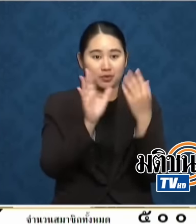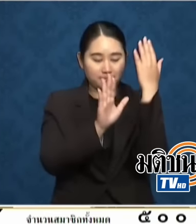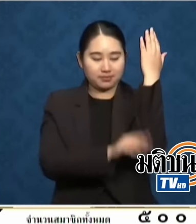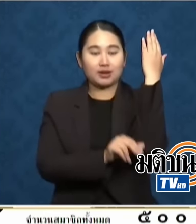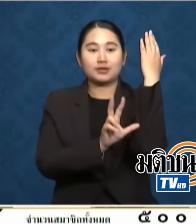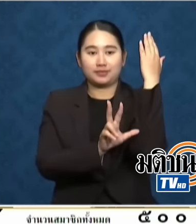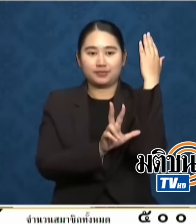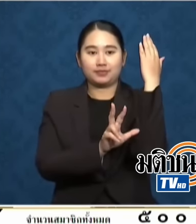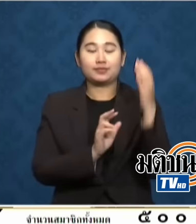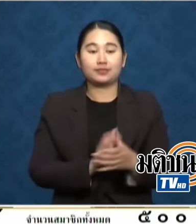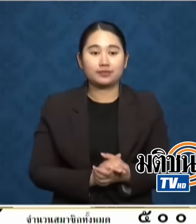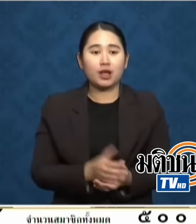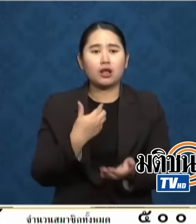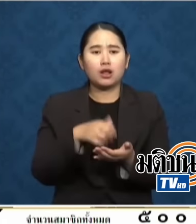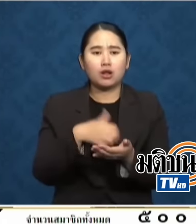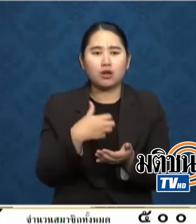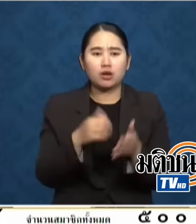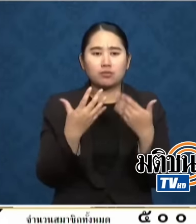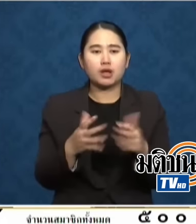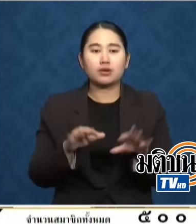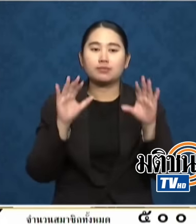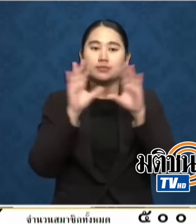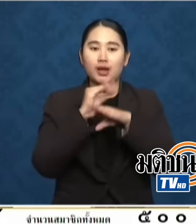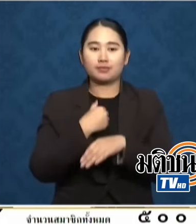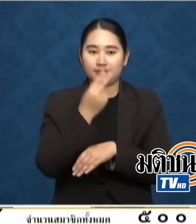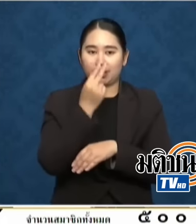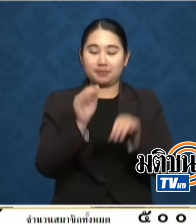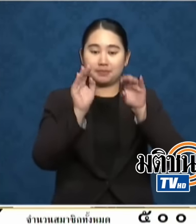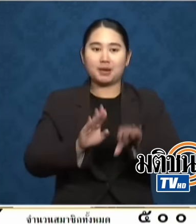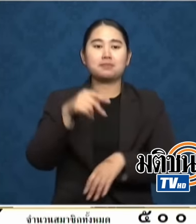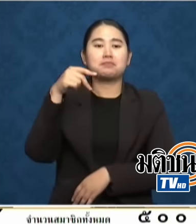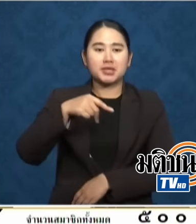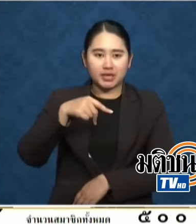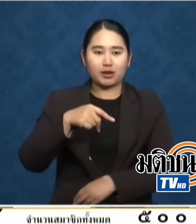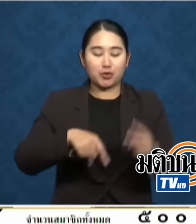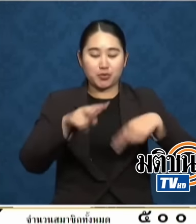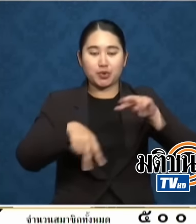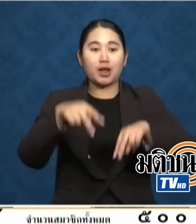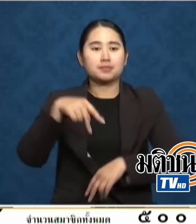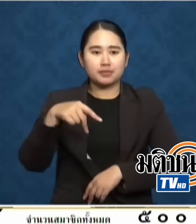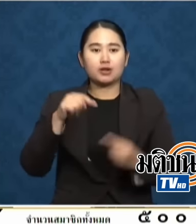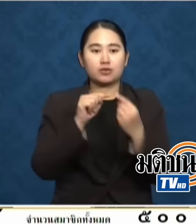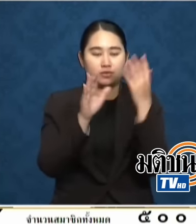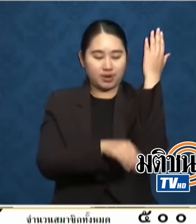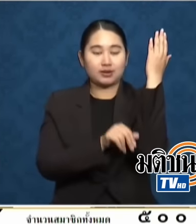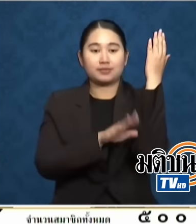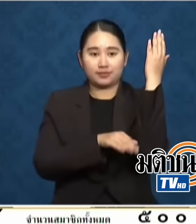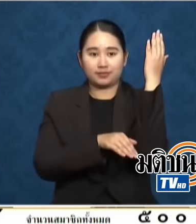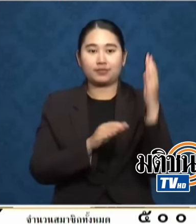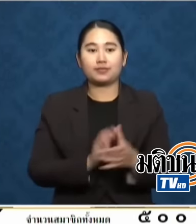วัดชายแดนภาคใต้พูดไปแล้วก็เหมือนเป็นรูปแบบการปกครองพิเศษอย่างหนึ่งที่เกิดขึ้นที่จังหวัดชายแดนภาค